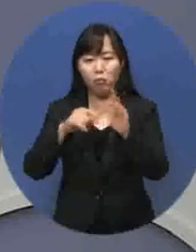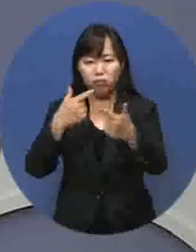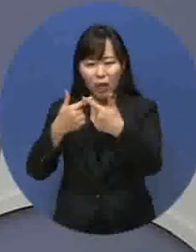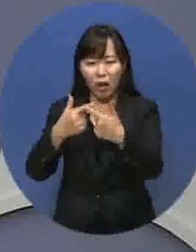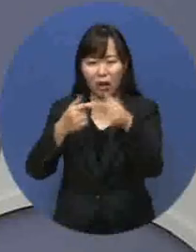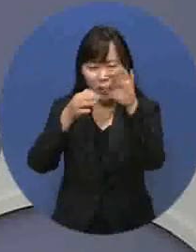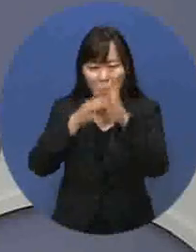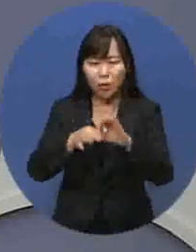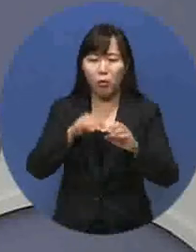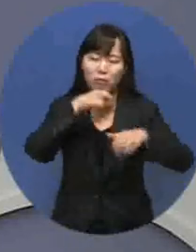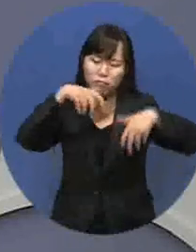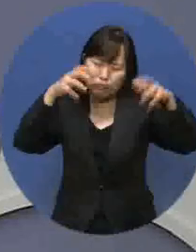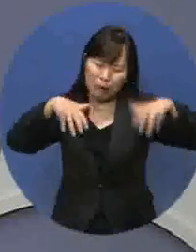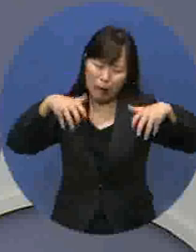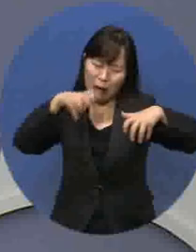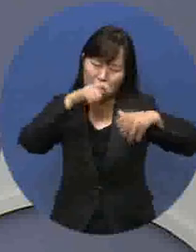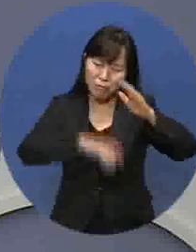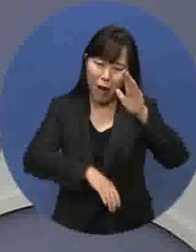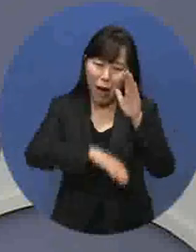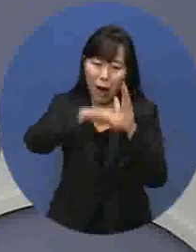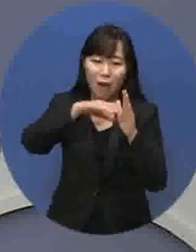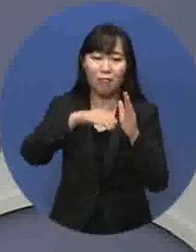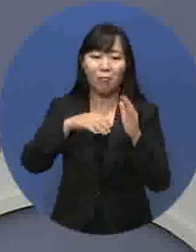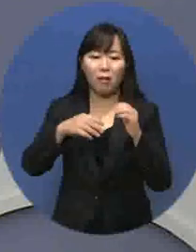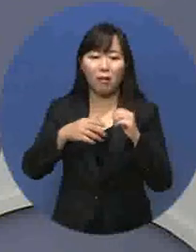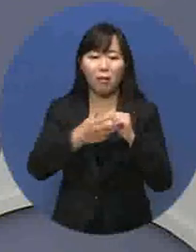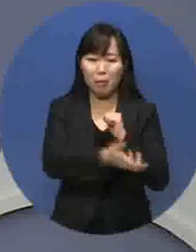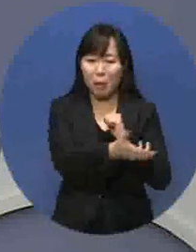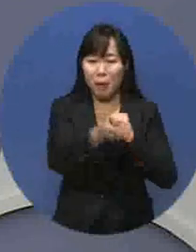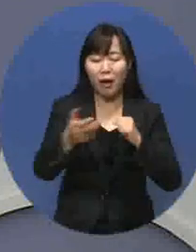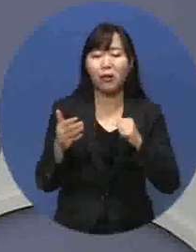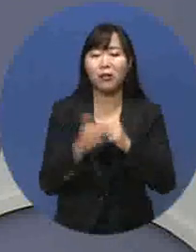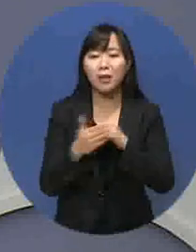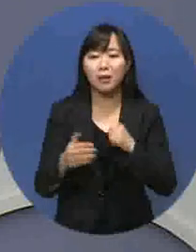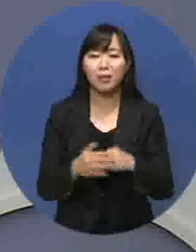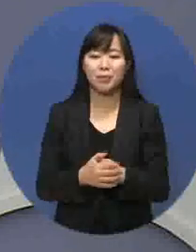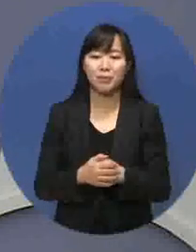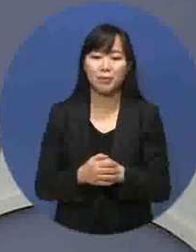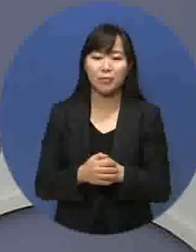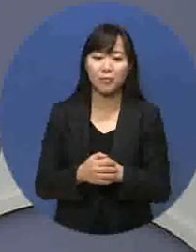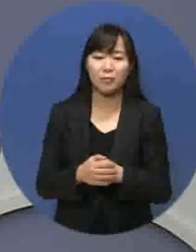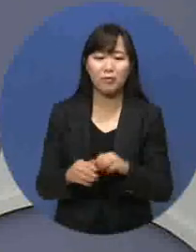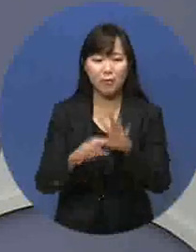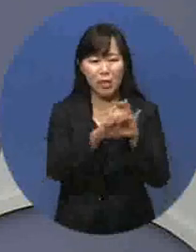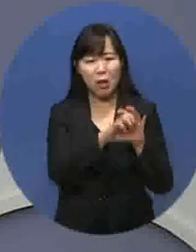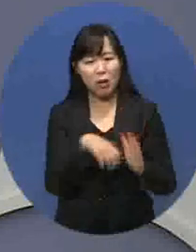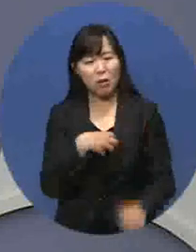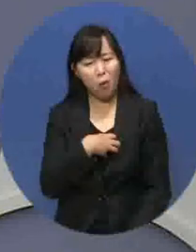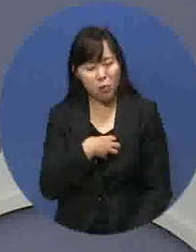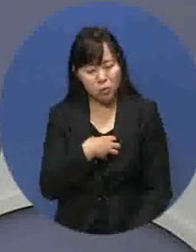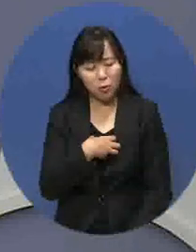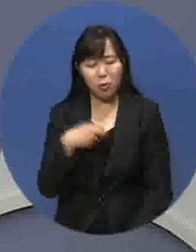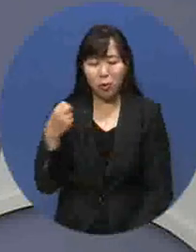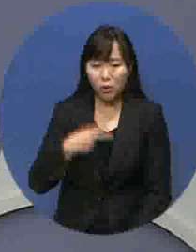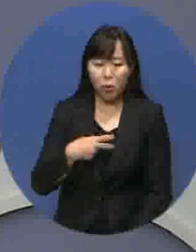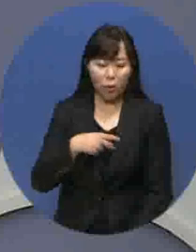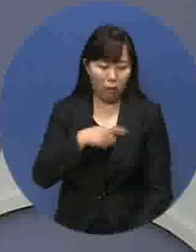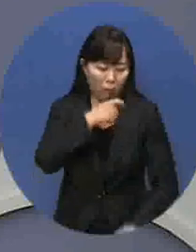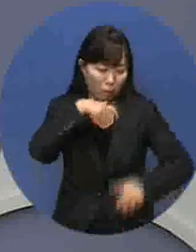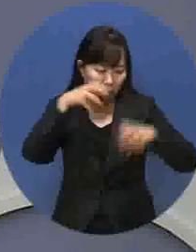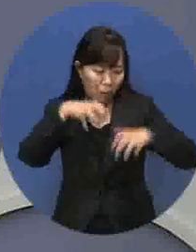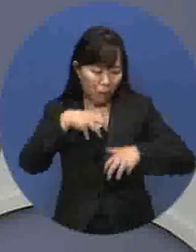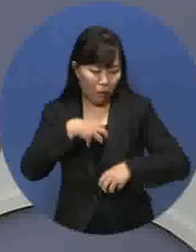계속해서 홍수가 나서 돌아가면서 했죠. 예, 그래서 코로나 걱정도 해야 되고 이제 수해 걱정도